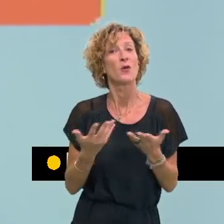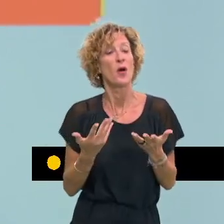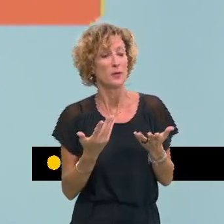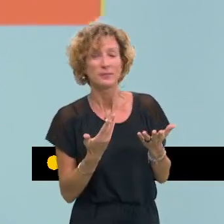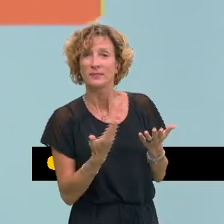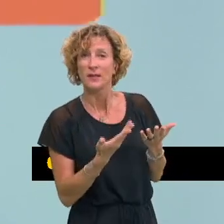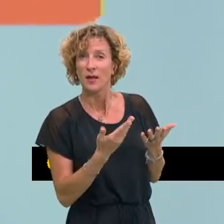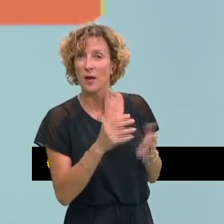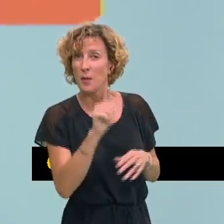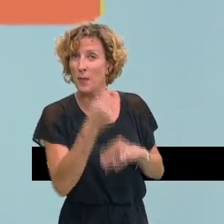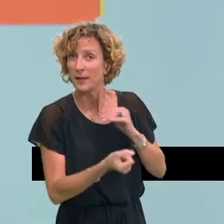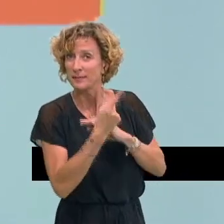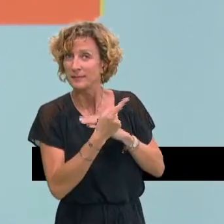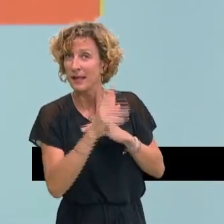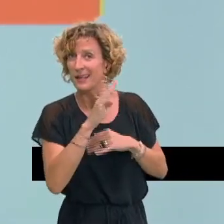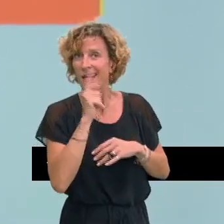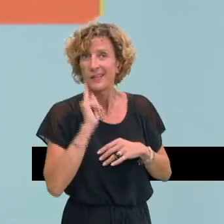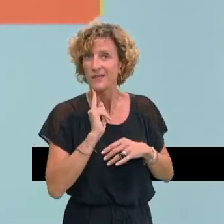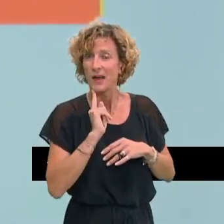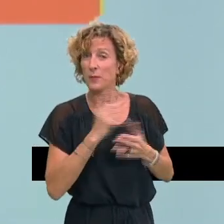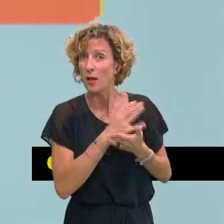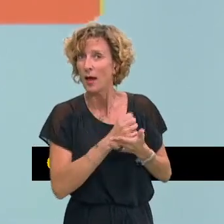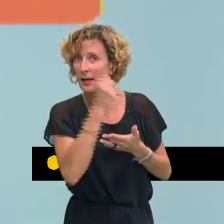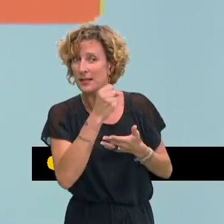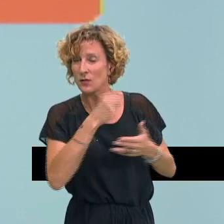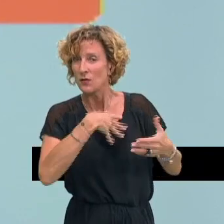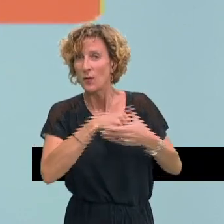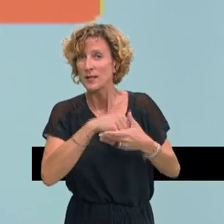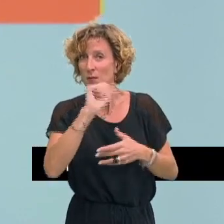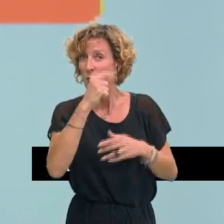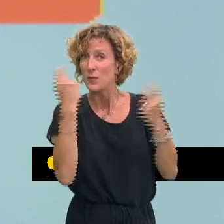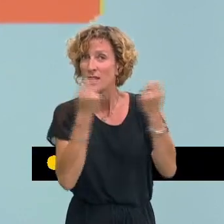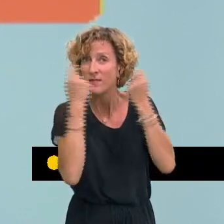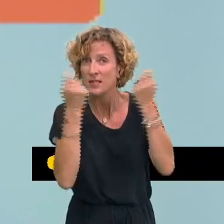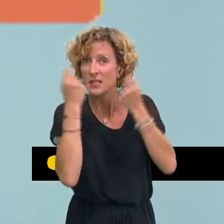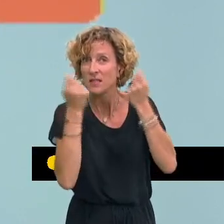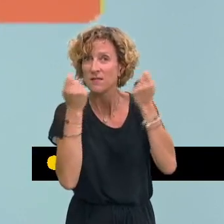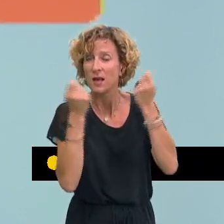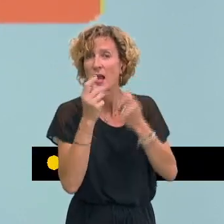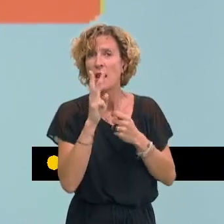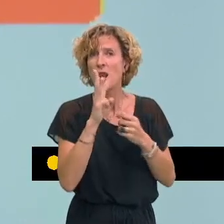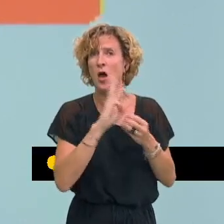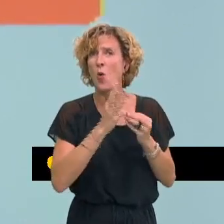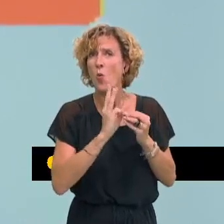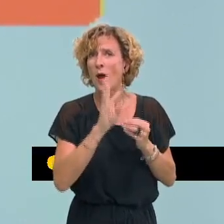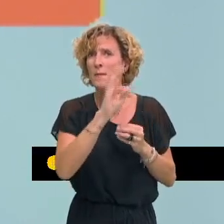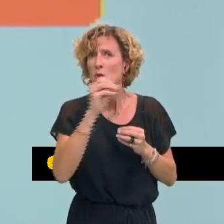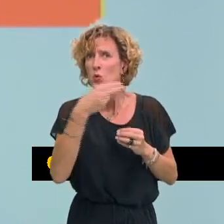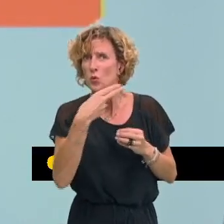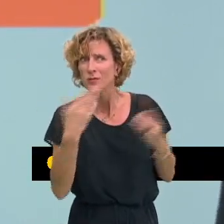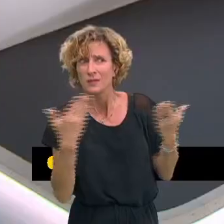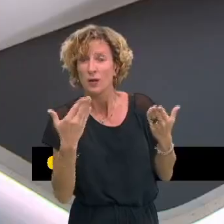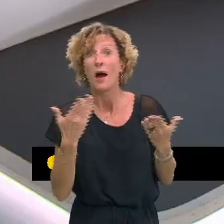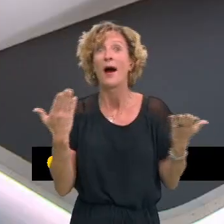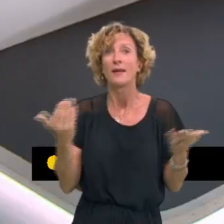une première, Sigrid, des Réunionnaises qui vont participer au premier festival de Webtoon en France. Qu'est-ce que c'est ? Alors justement,